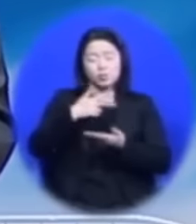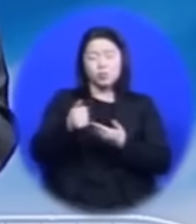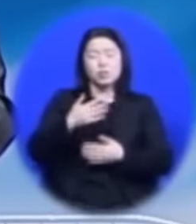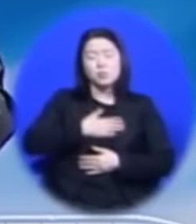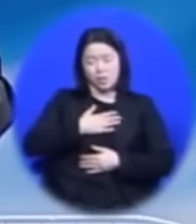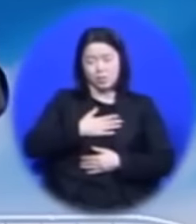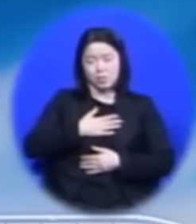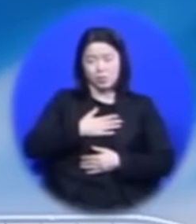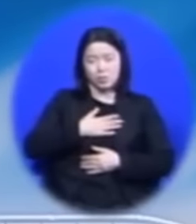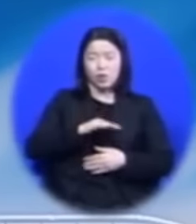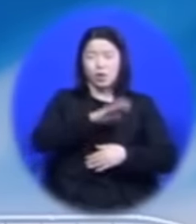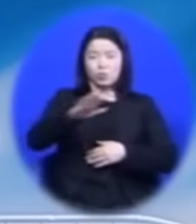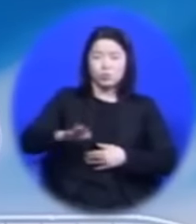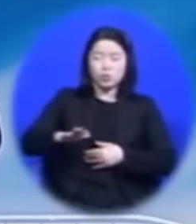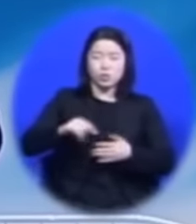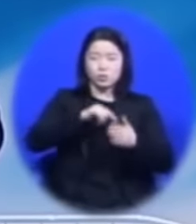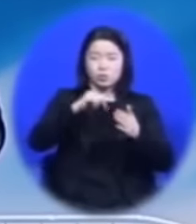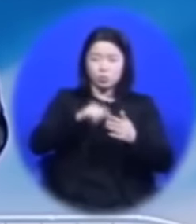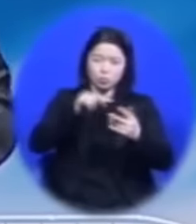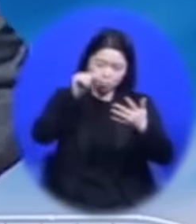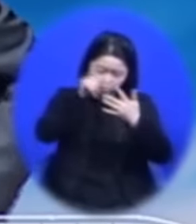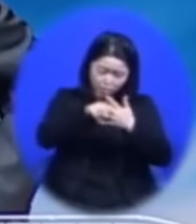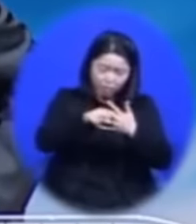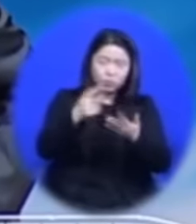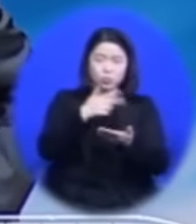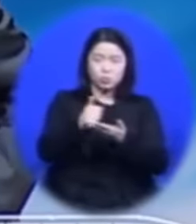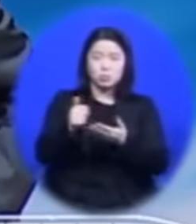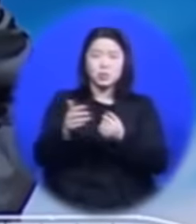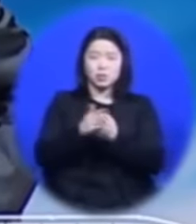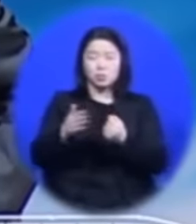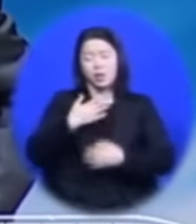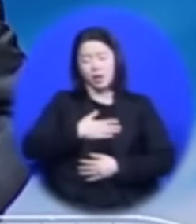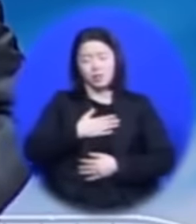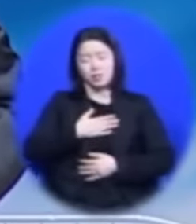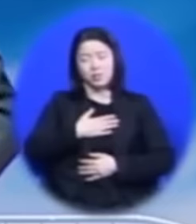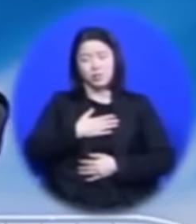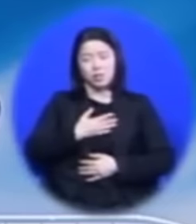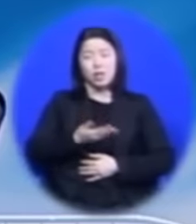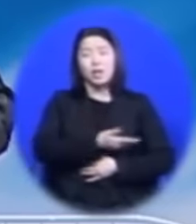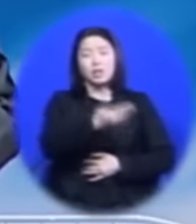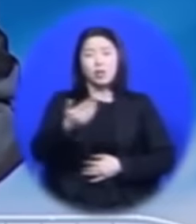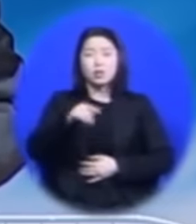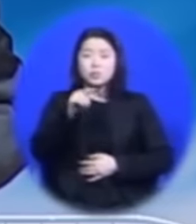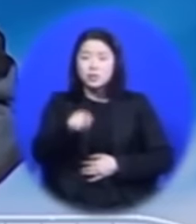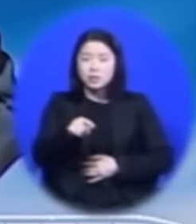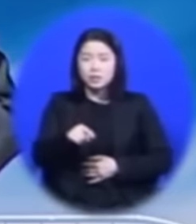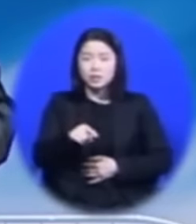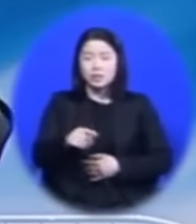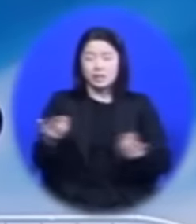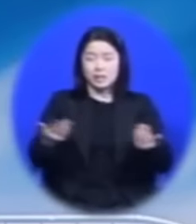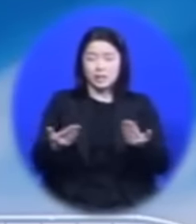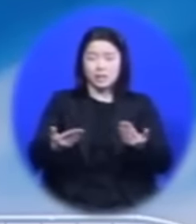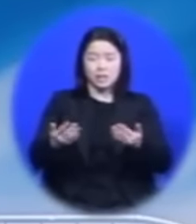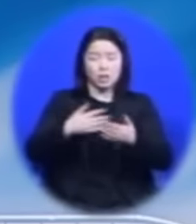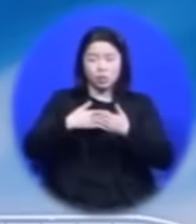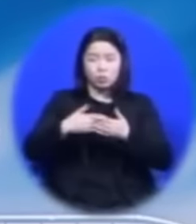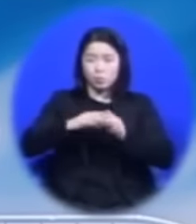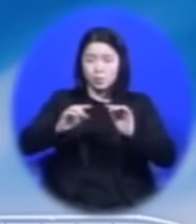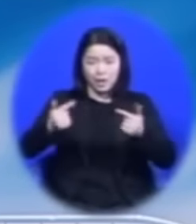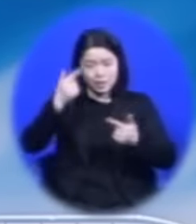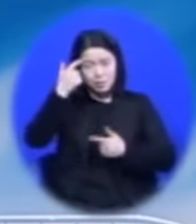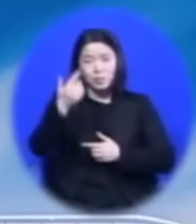아시겠죠. 우리 속을 꿰뚫어 보시는 분이 주님이신데 여러분, 그 일이 두렵지